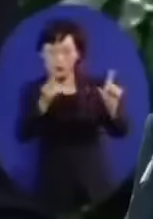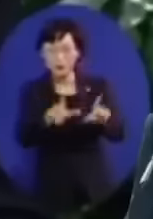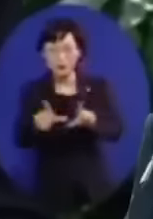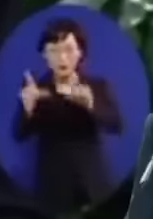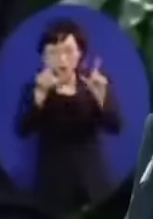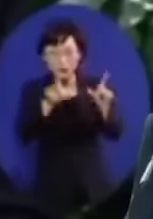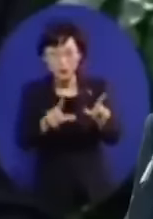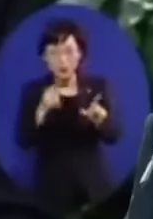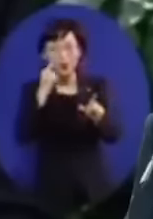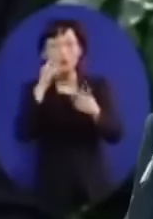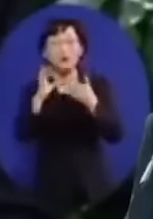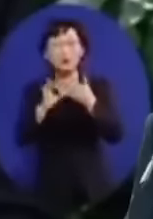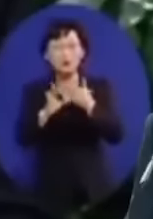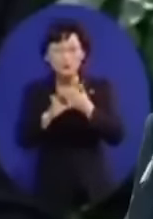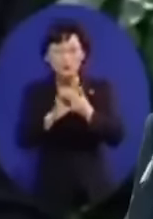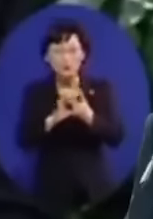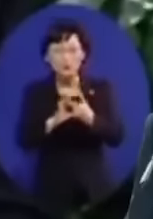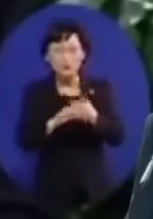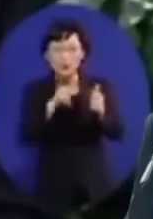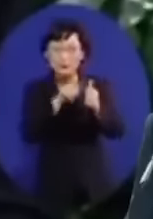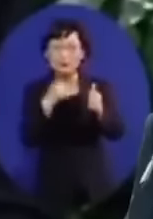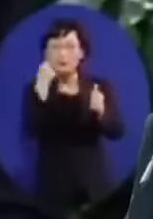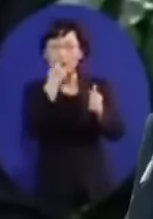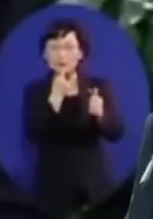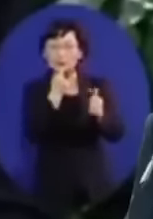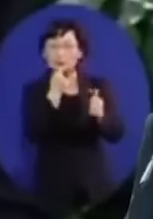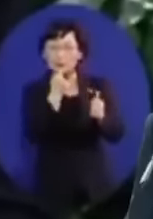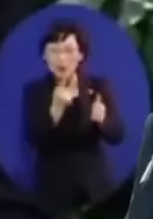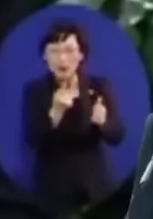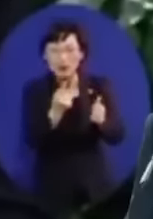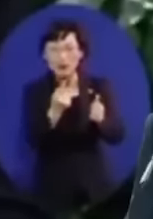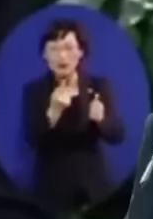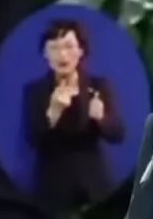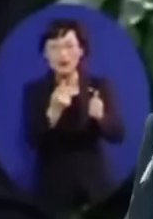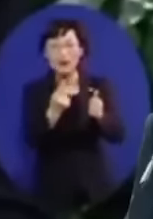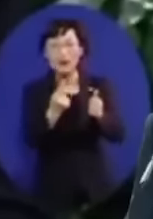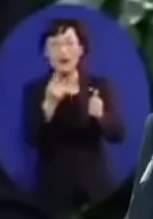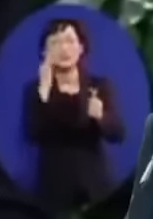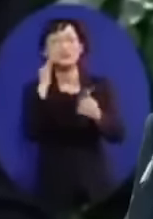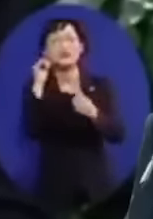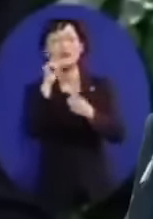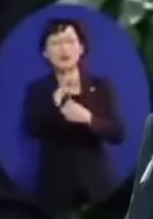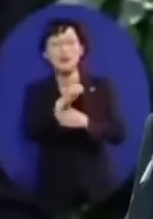해보면 그 입에서 나오는 말의 열매가